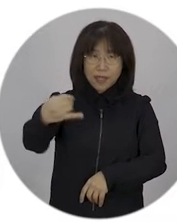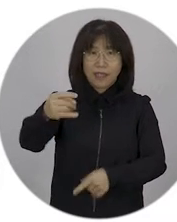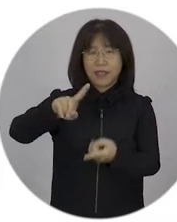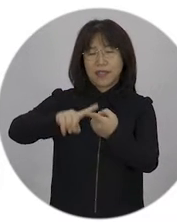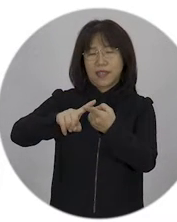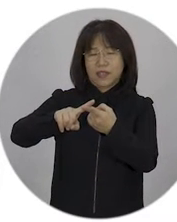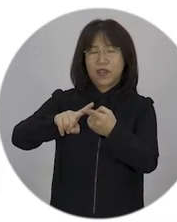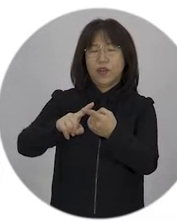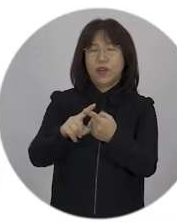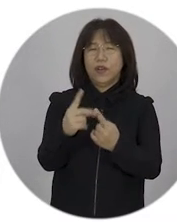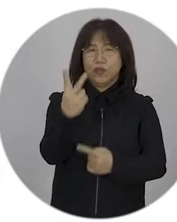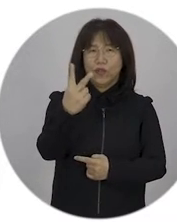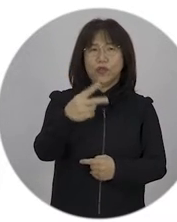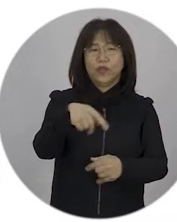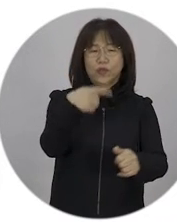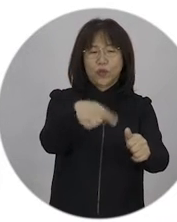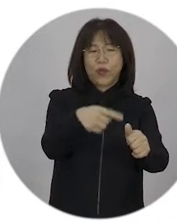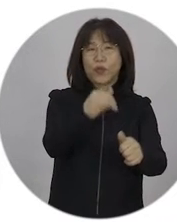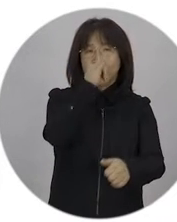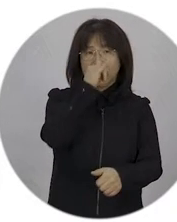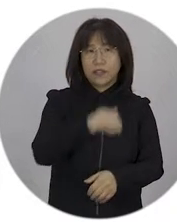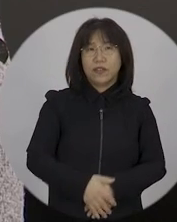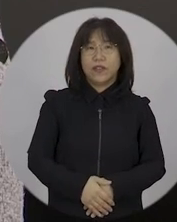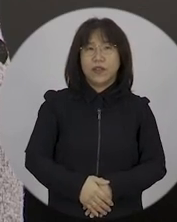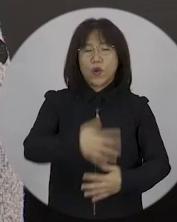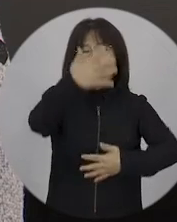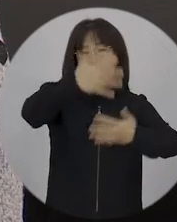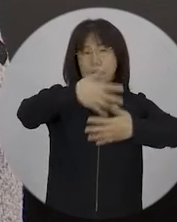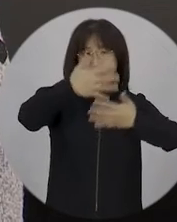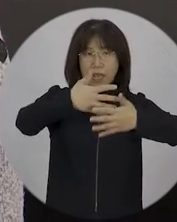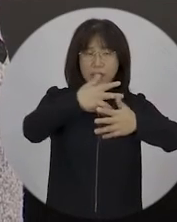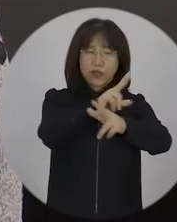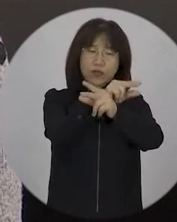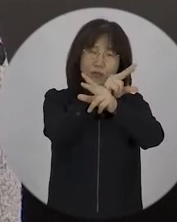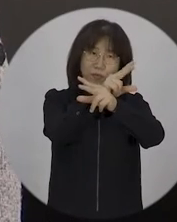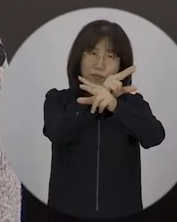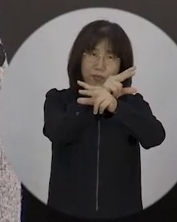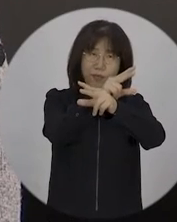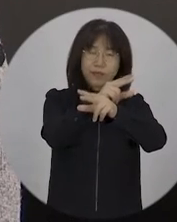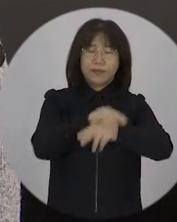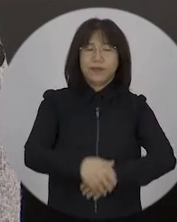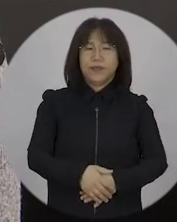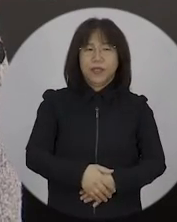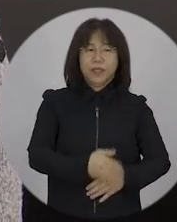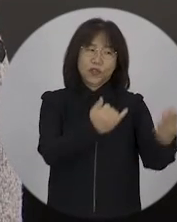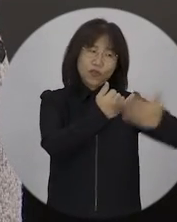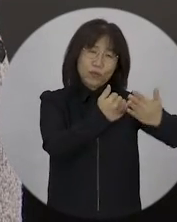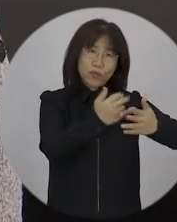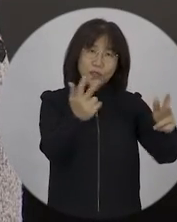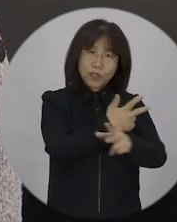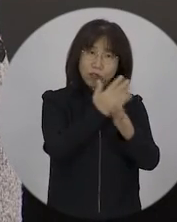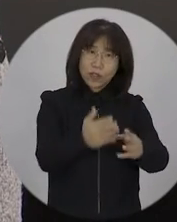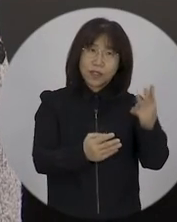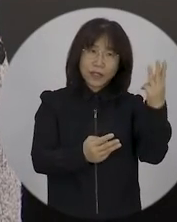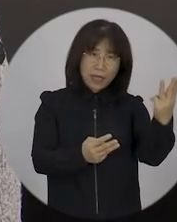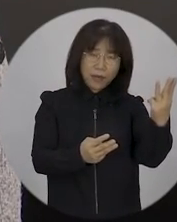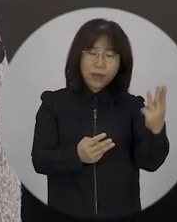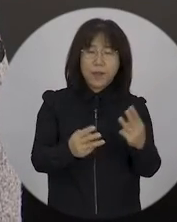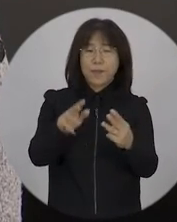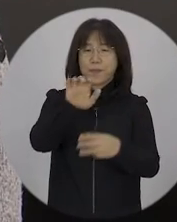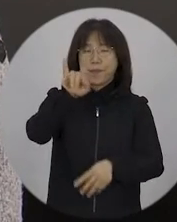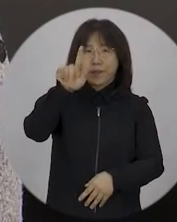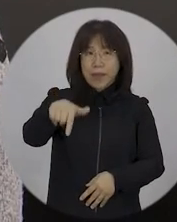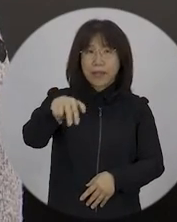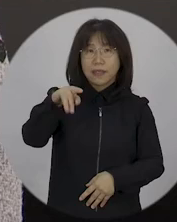준비 됐습니다 2 교육 모두 사장의 플랫폼 주물 활용해 진행되며 유튜브 강자는 주 3회